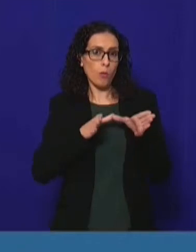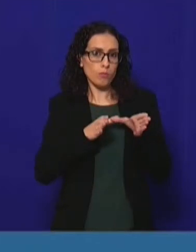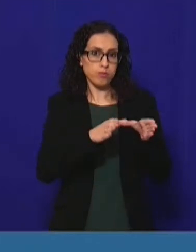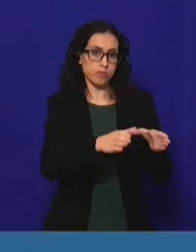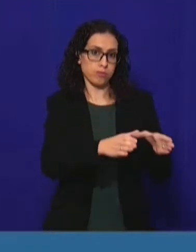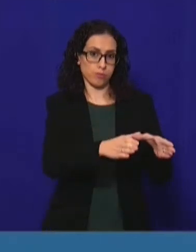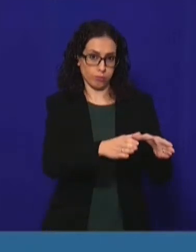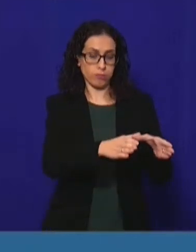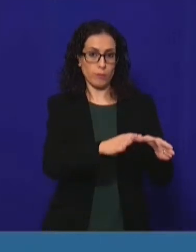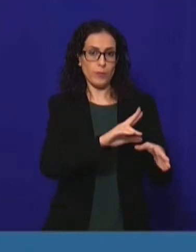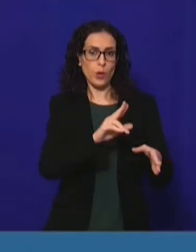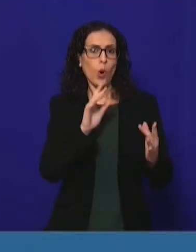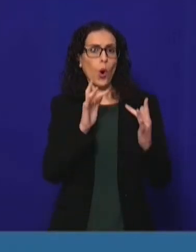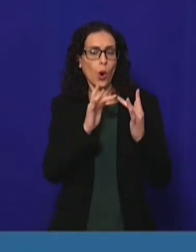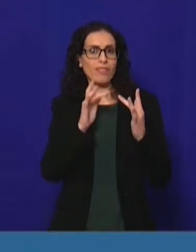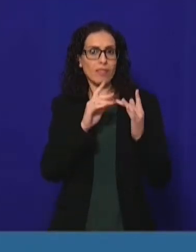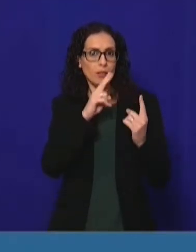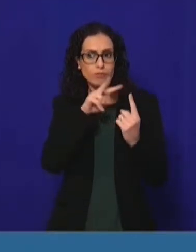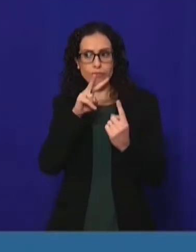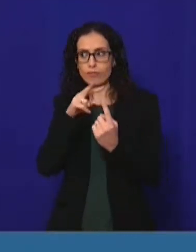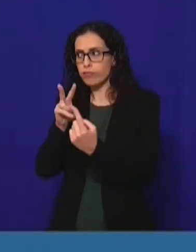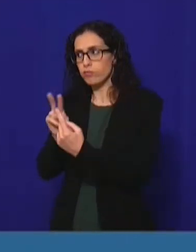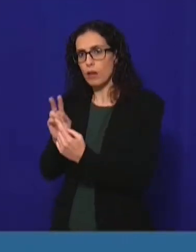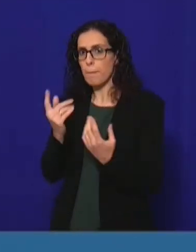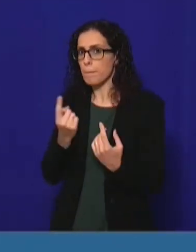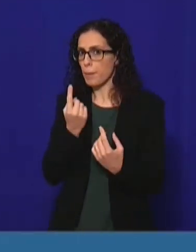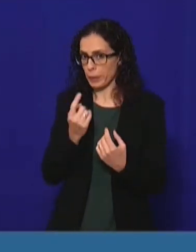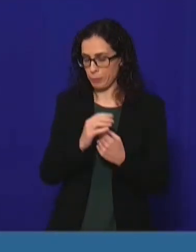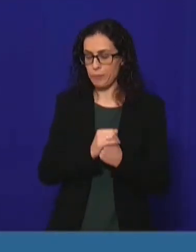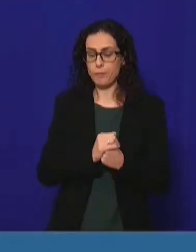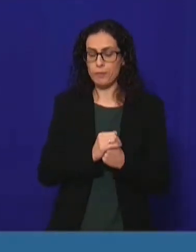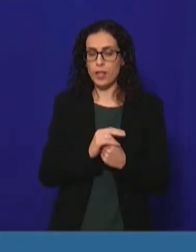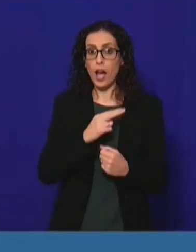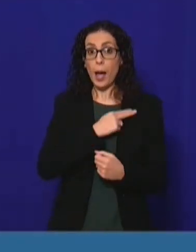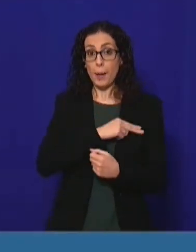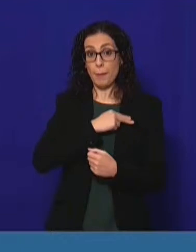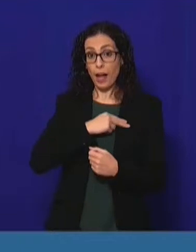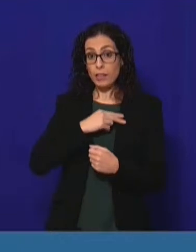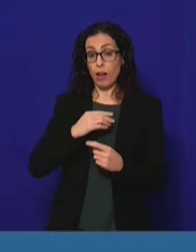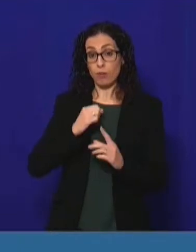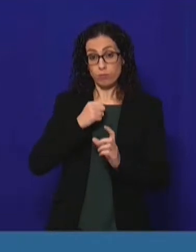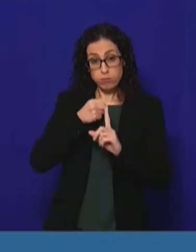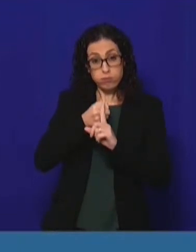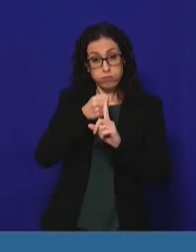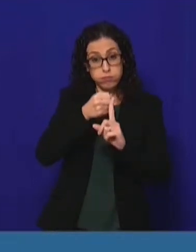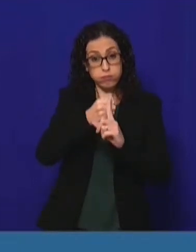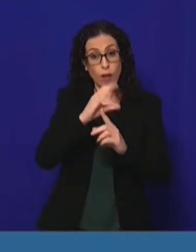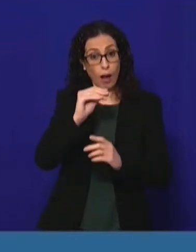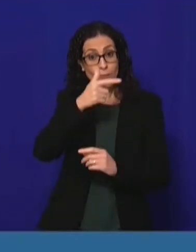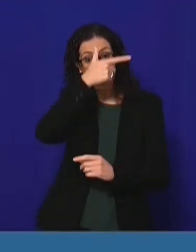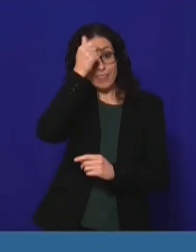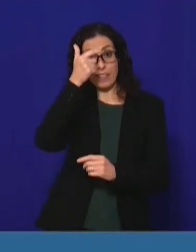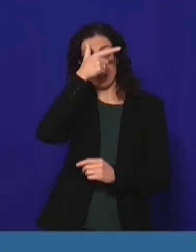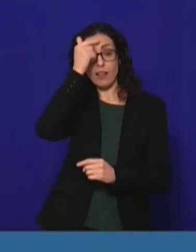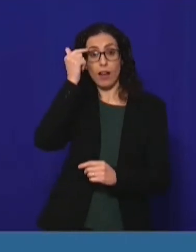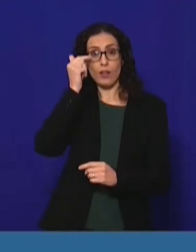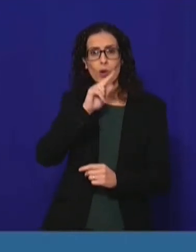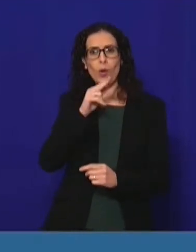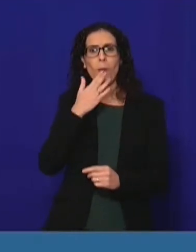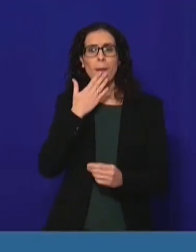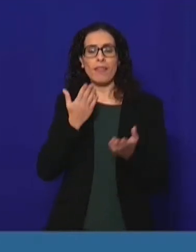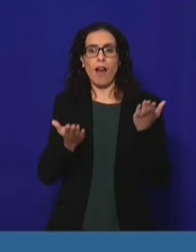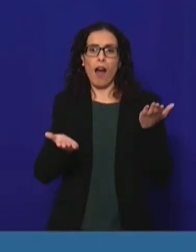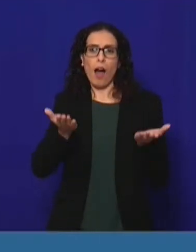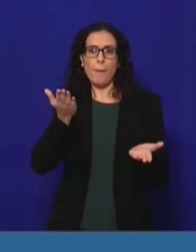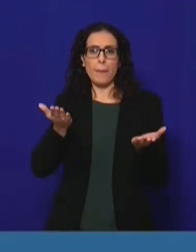aħna bħala Malta dejjem saħħaħna dan l-istrateġija tat-testjar. U anka meta nqablu wkoll